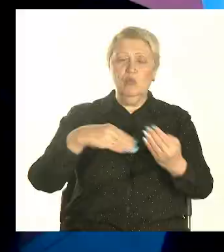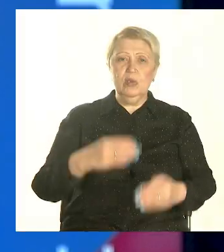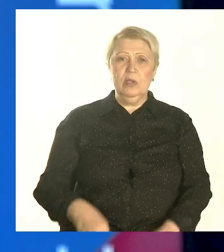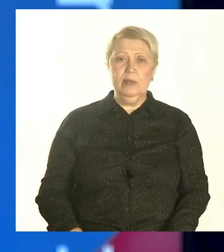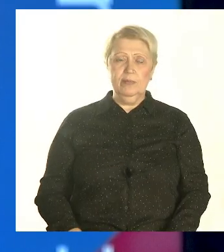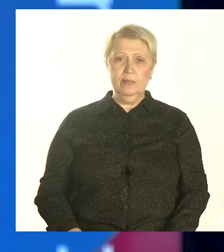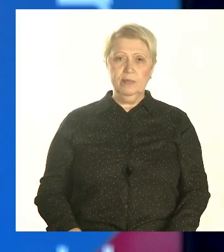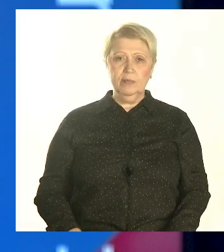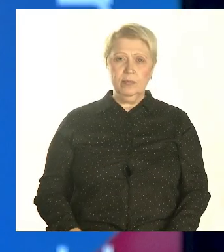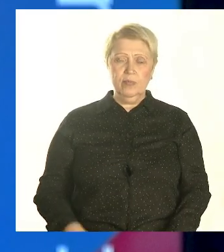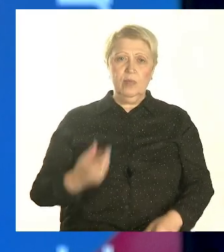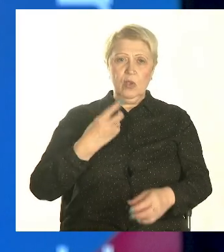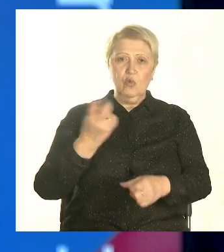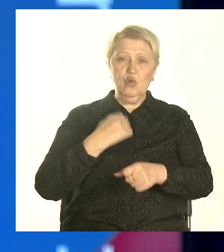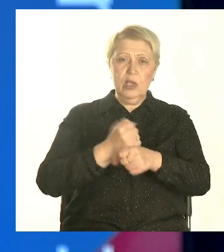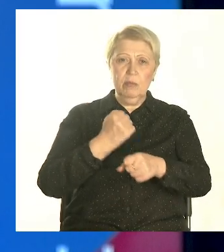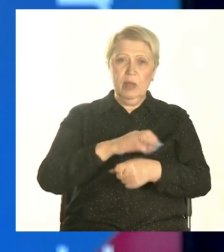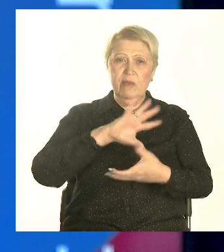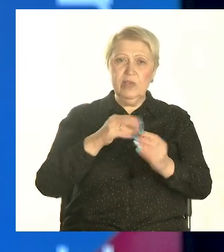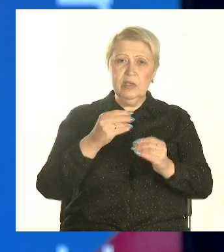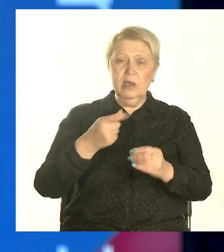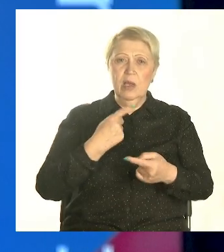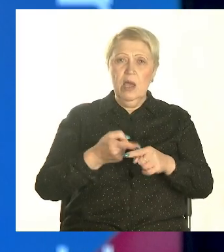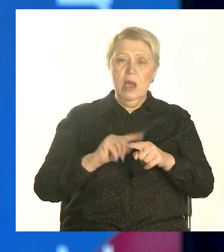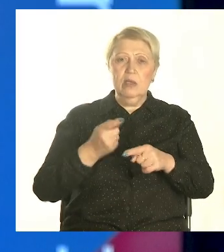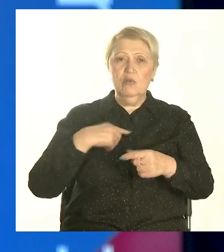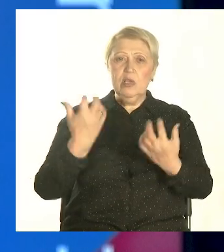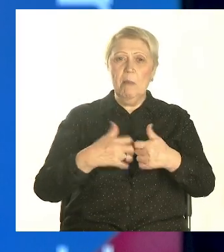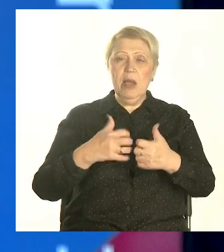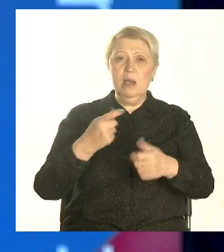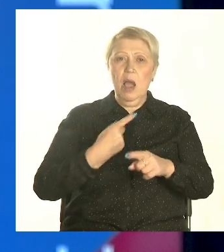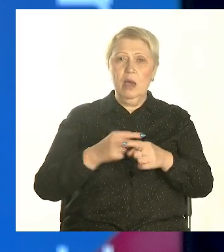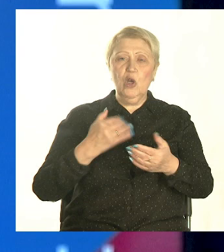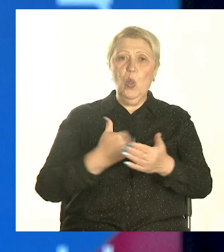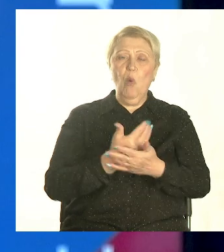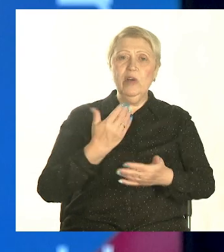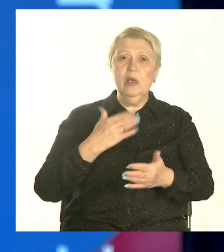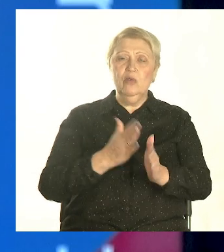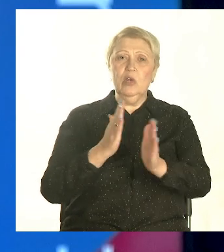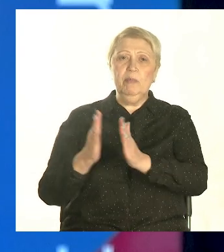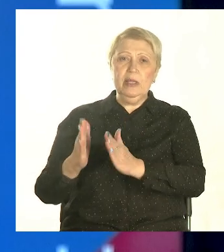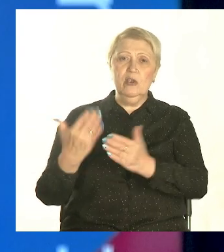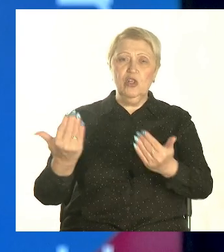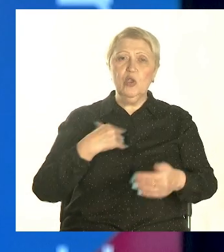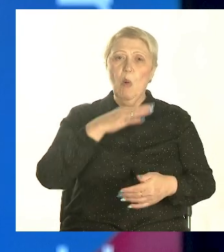переработку, отработать все аспекты этого механизма, потому что это новый процесс. Очень много сейчас жалоб